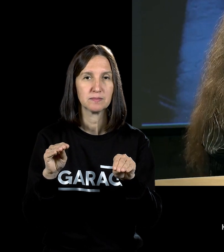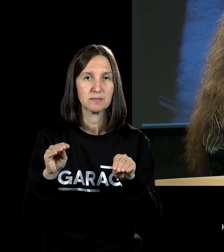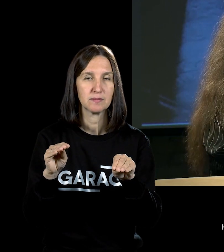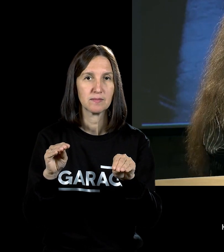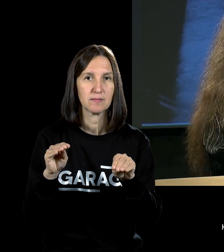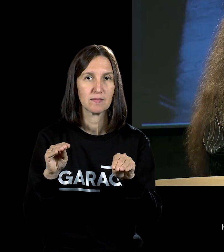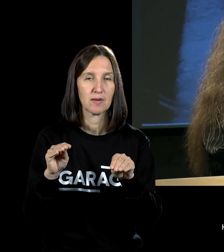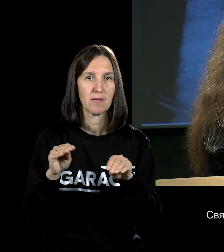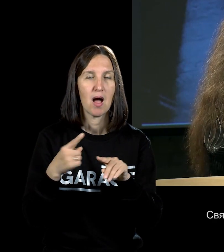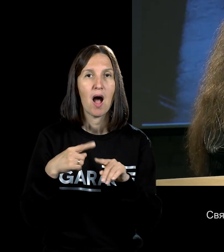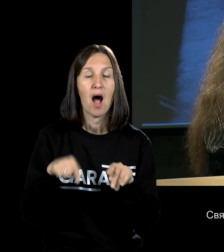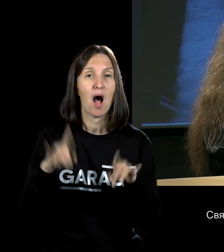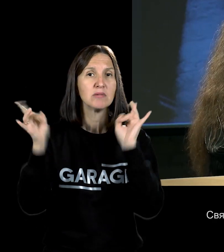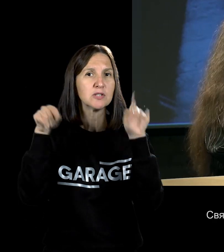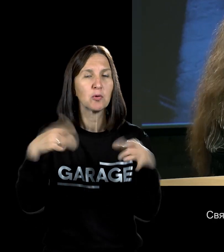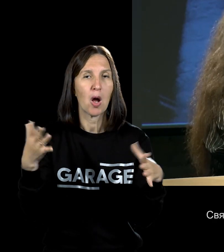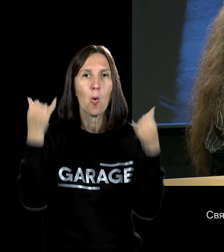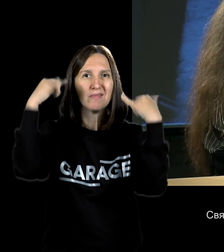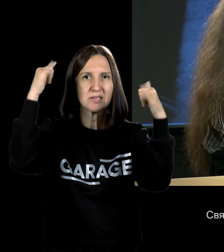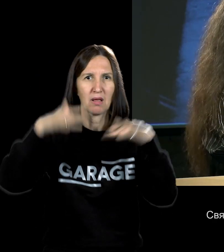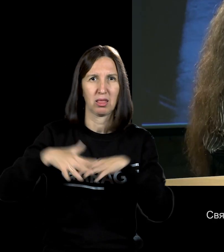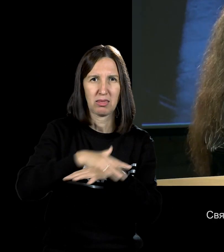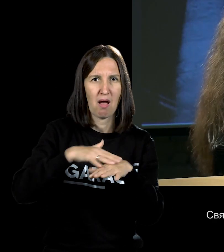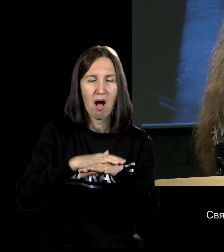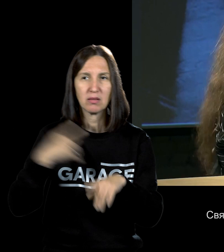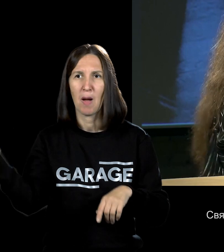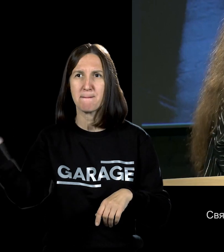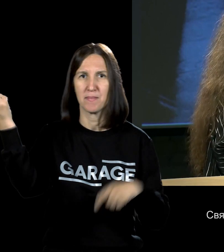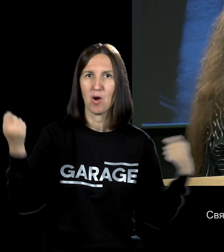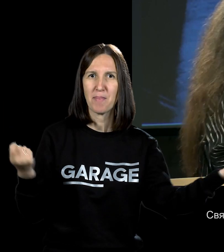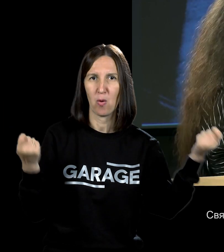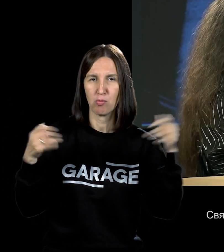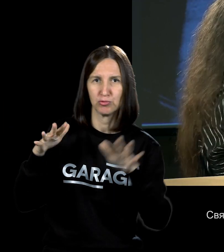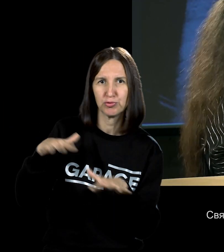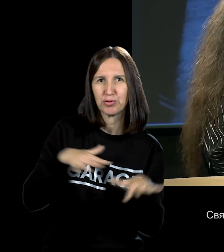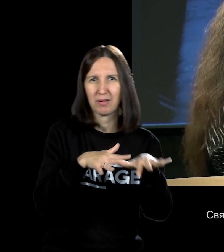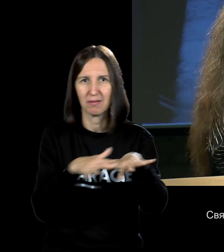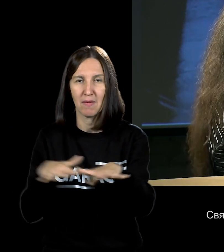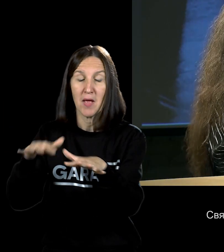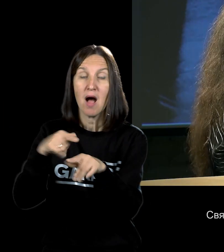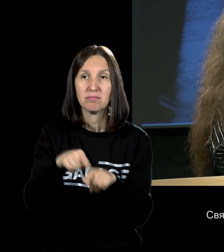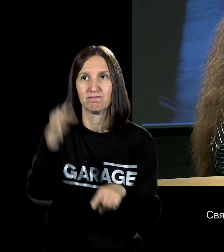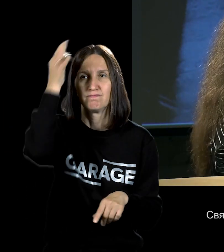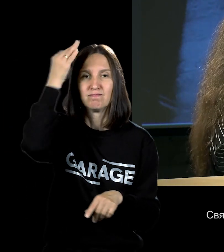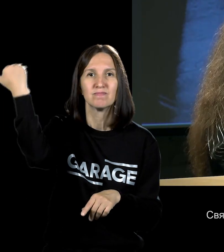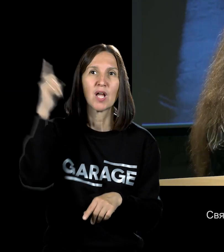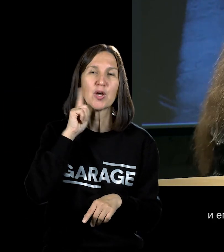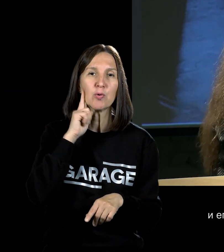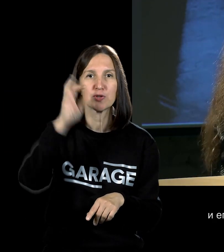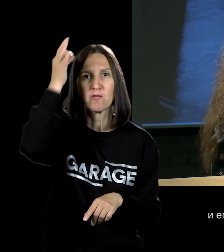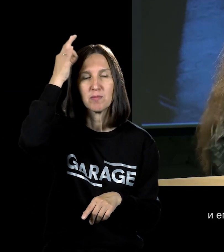которые гонят погонщики. Связано это было тоже с его юношескими воспоминаниями. Как раз он на ранчо